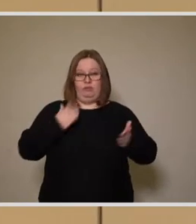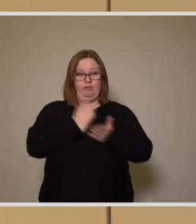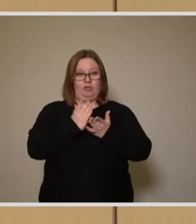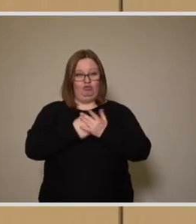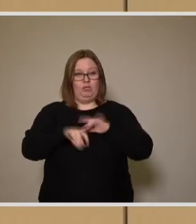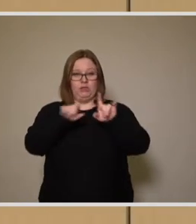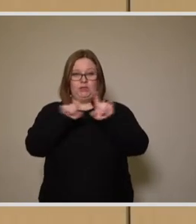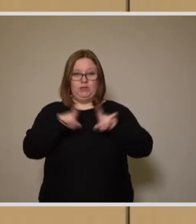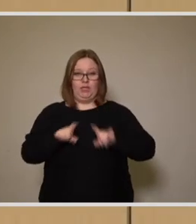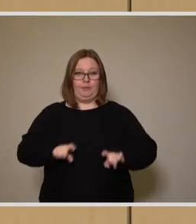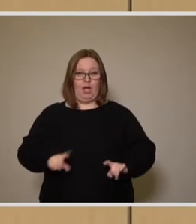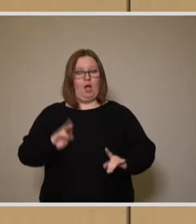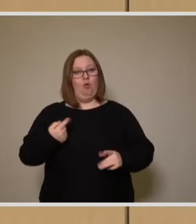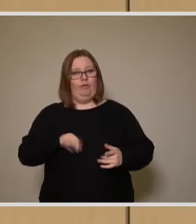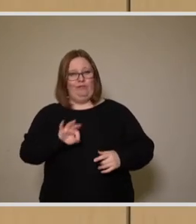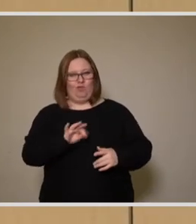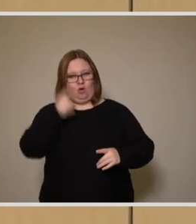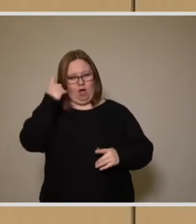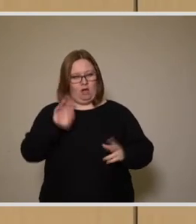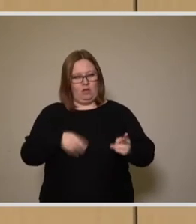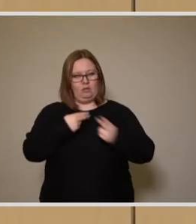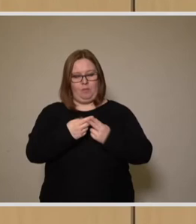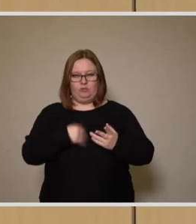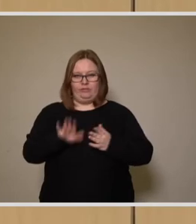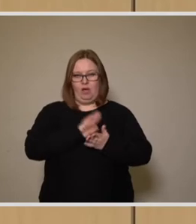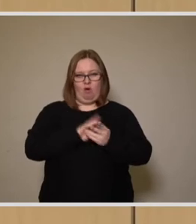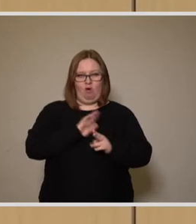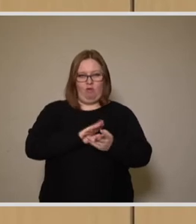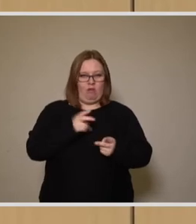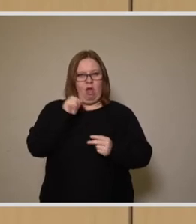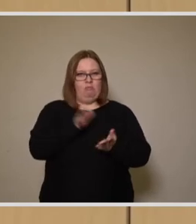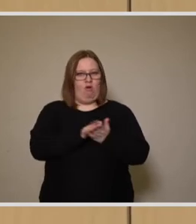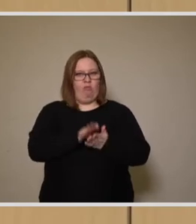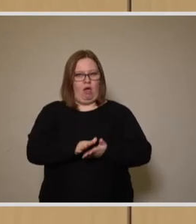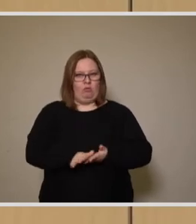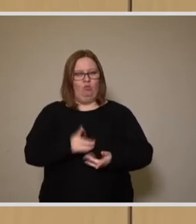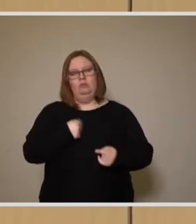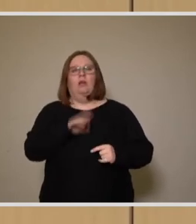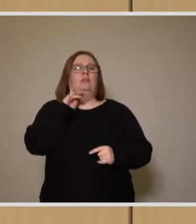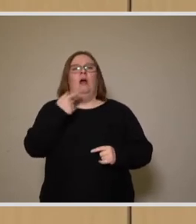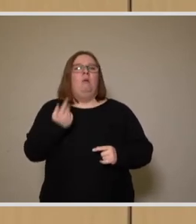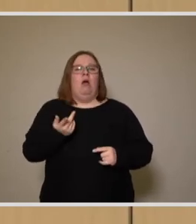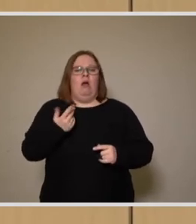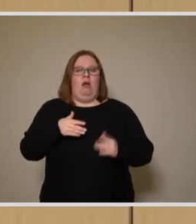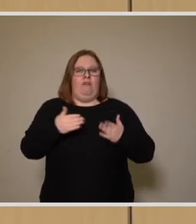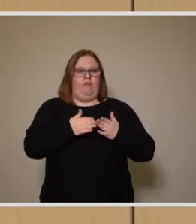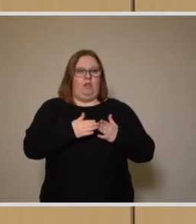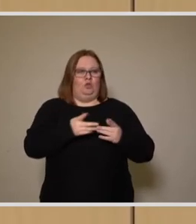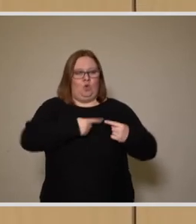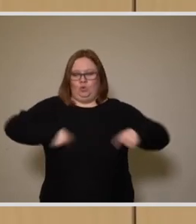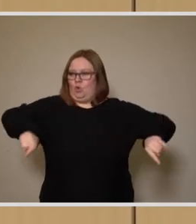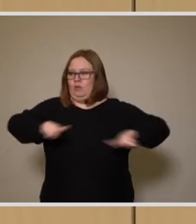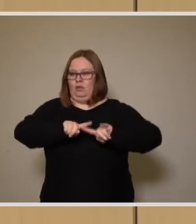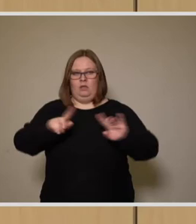Thema entsprechend, wie es für den Rat auch geeignet ist, aufzubereiten, werden wir das natürlich tun. Aber nach Abschluss der